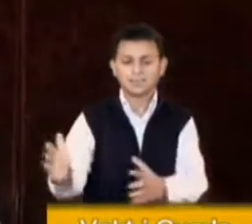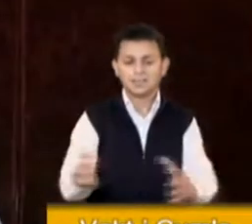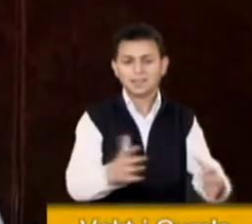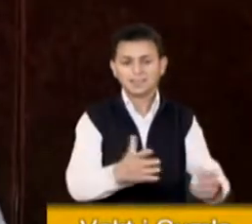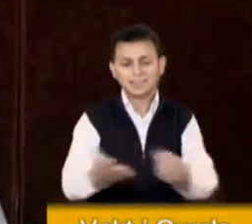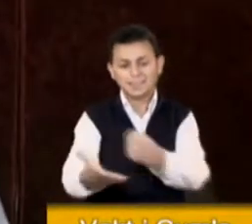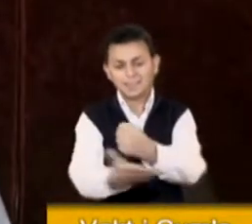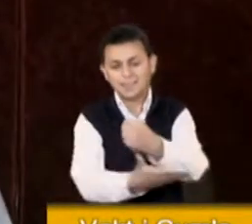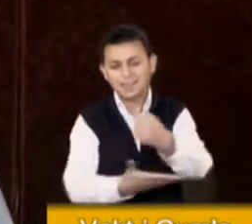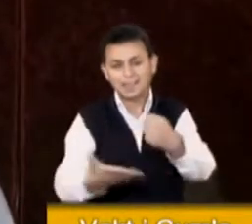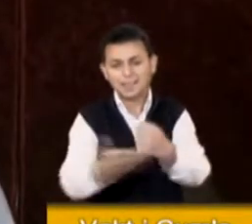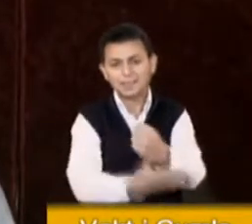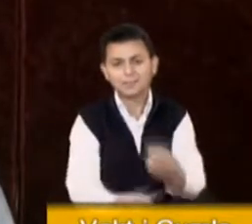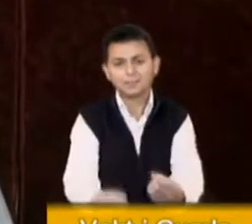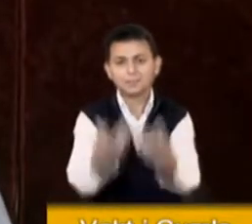ekin de bitirmiştik.